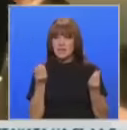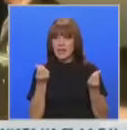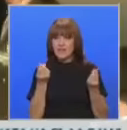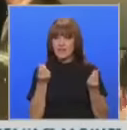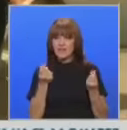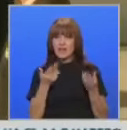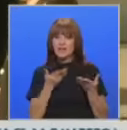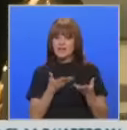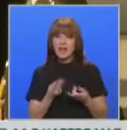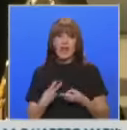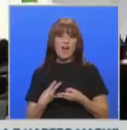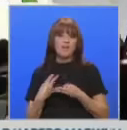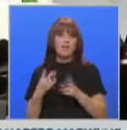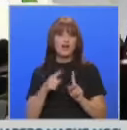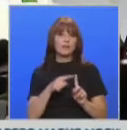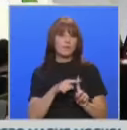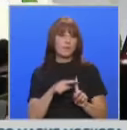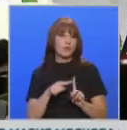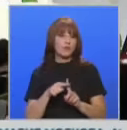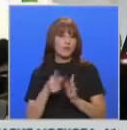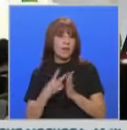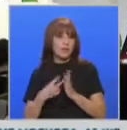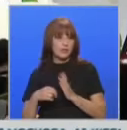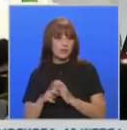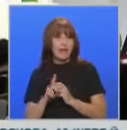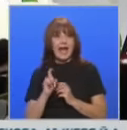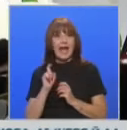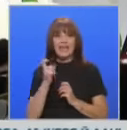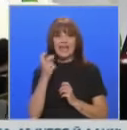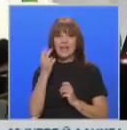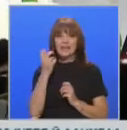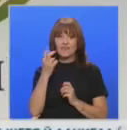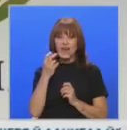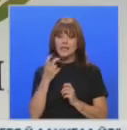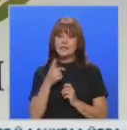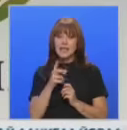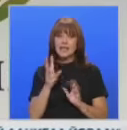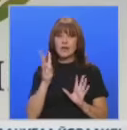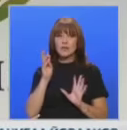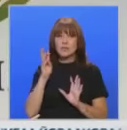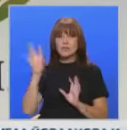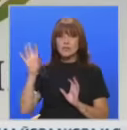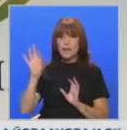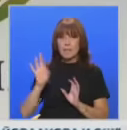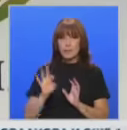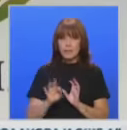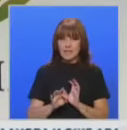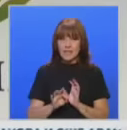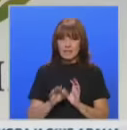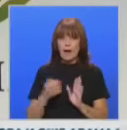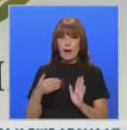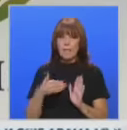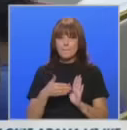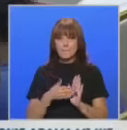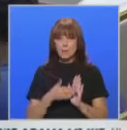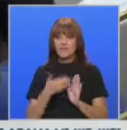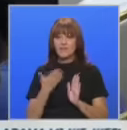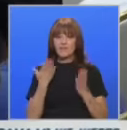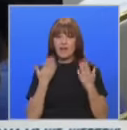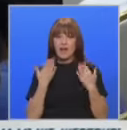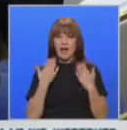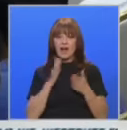хвърлят сянка върху положителния изход. G20 е източник на 80% от световните емисии на парникови газове. Има риск